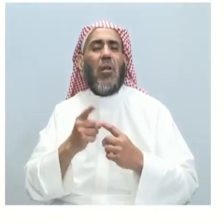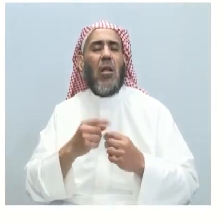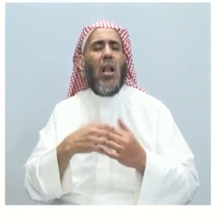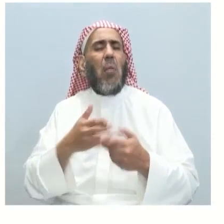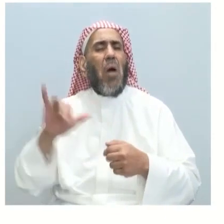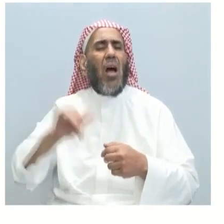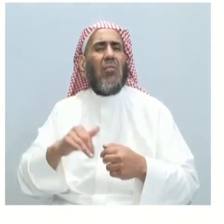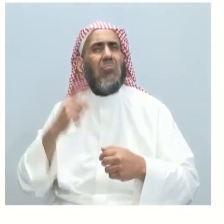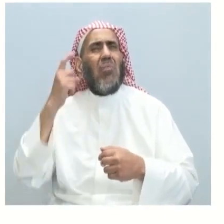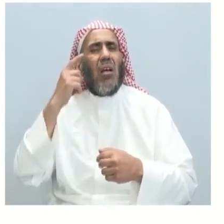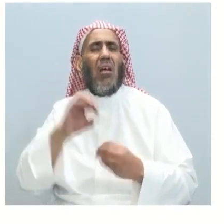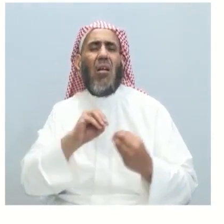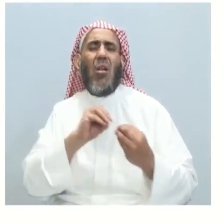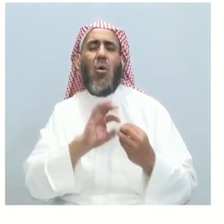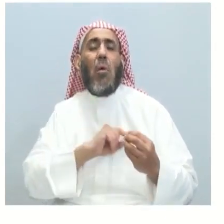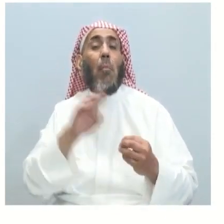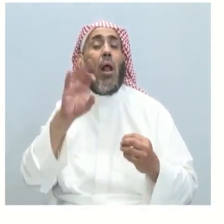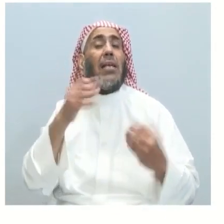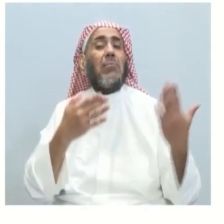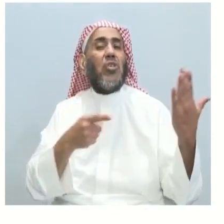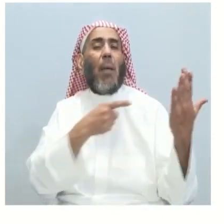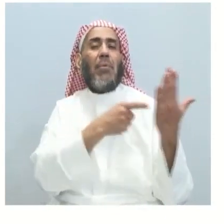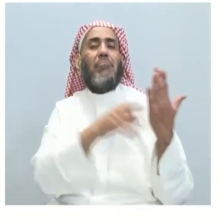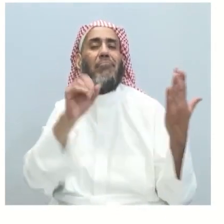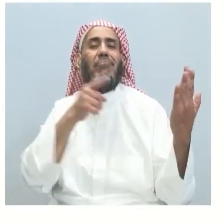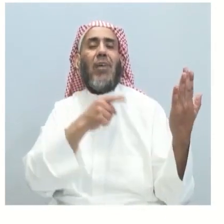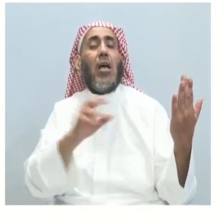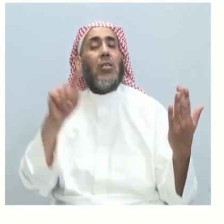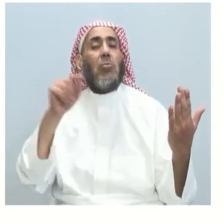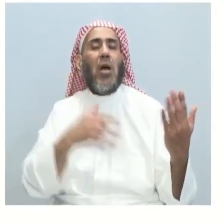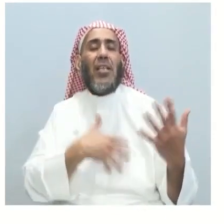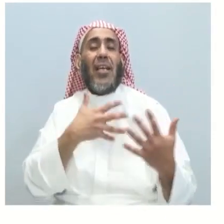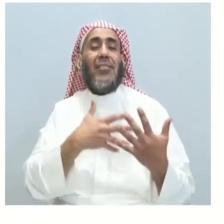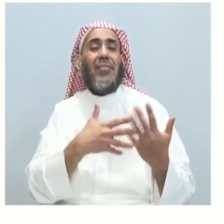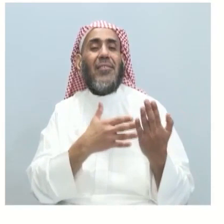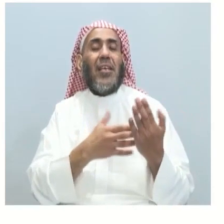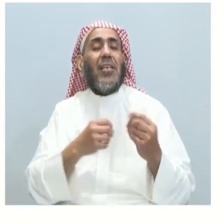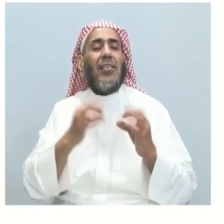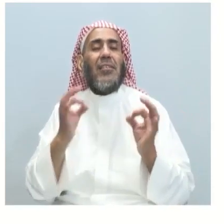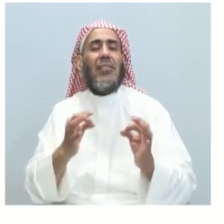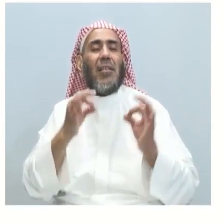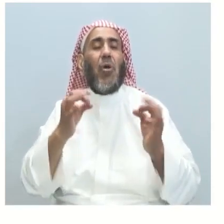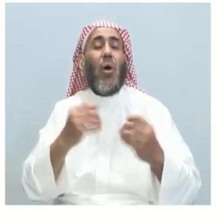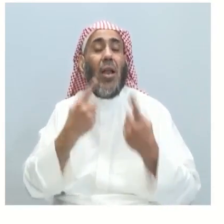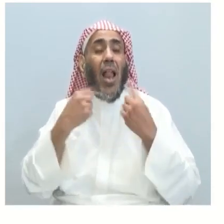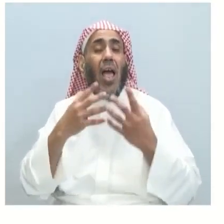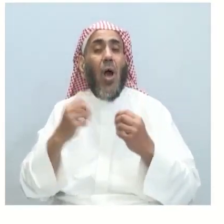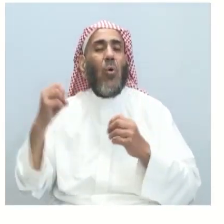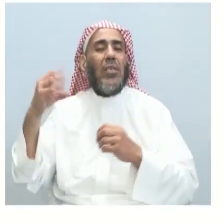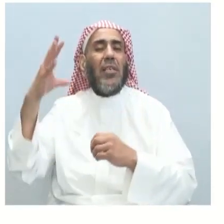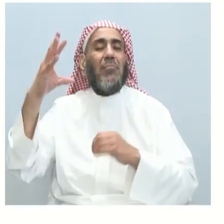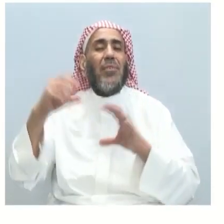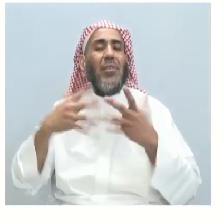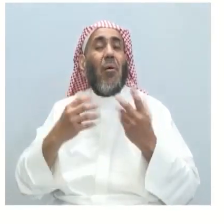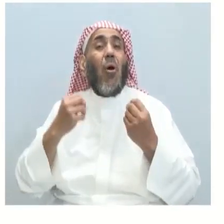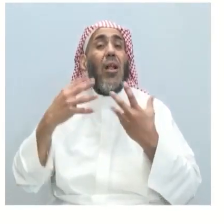عاد وتذكر الحب طيب ابو القاسم الشابي احسنتم الحديث هنا عن الطبيعه وعن الحياه وعن الشمس وكان الشمس